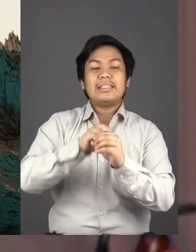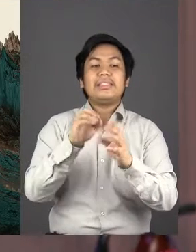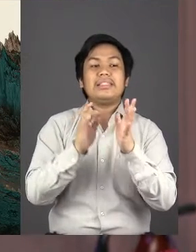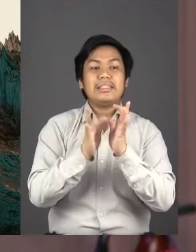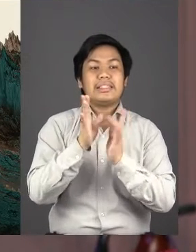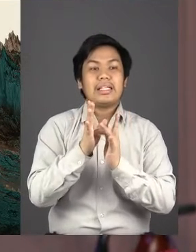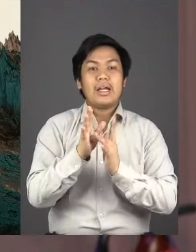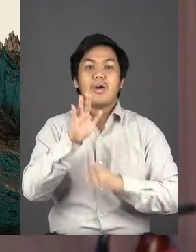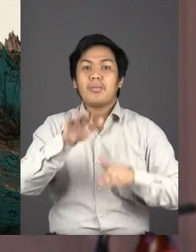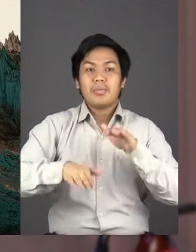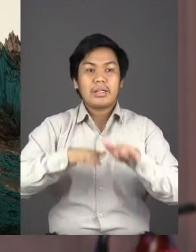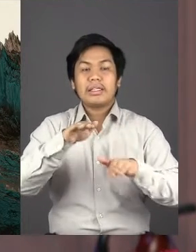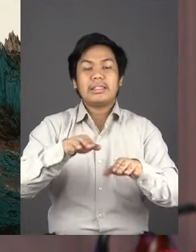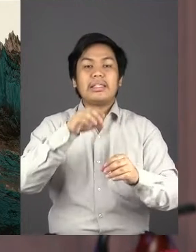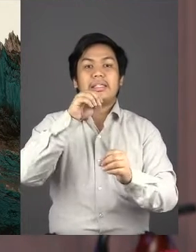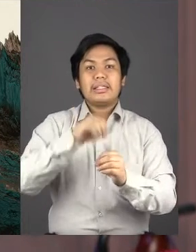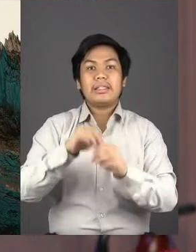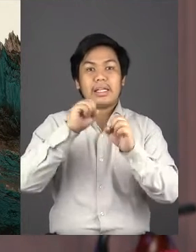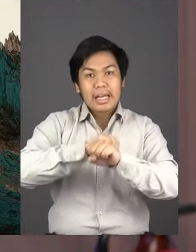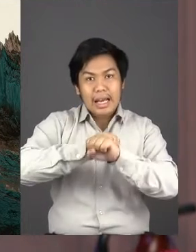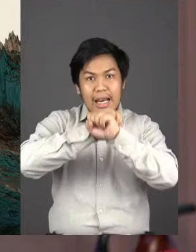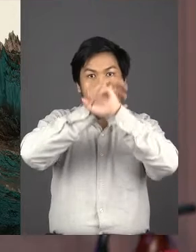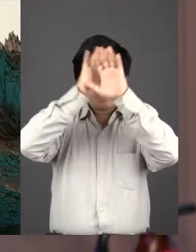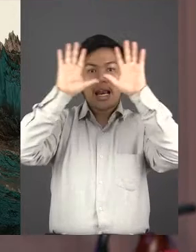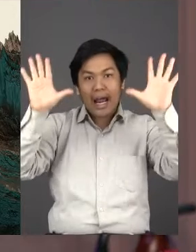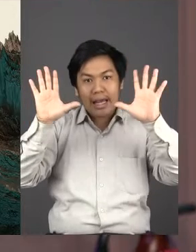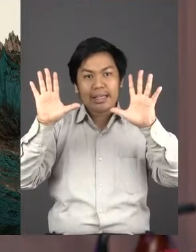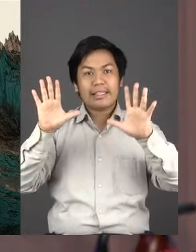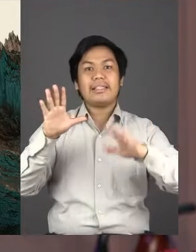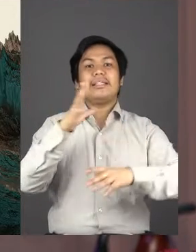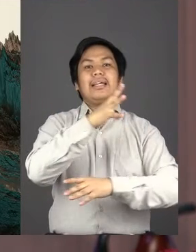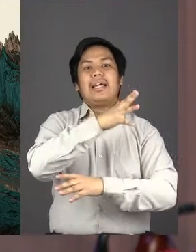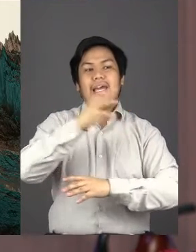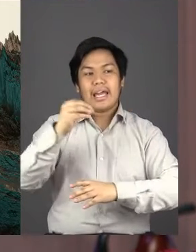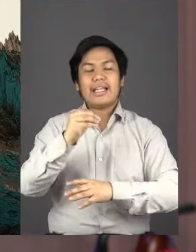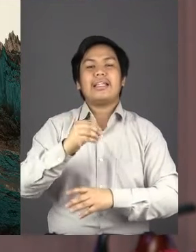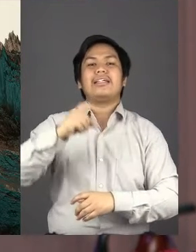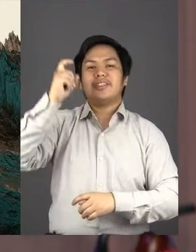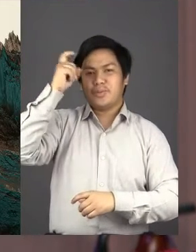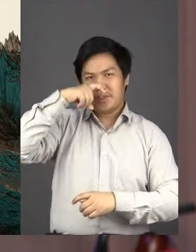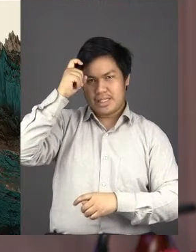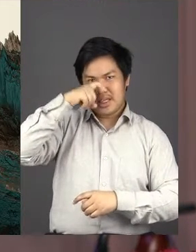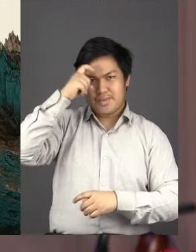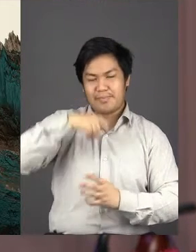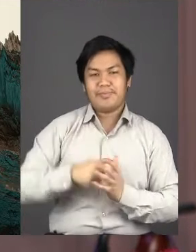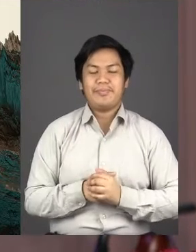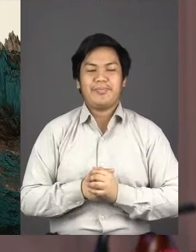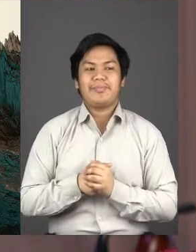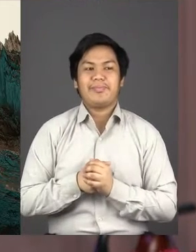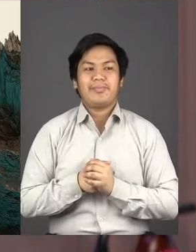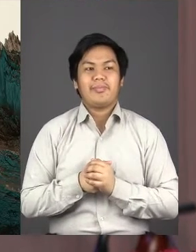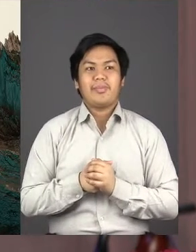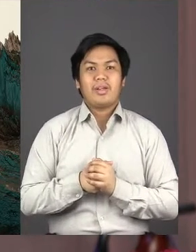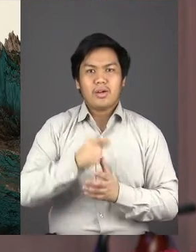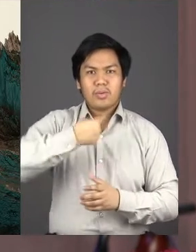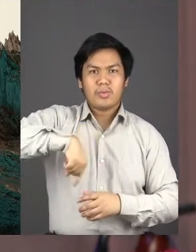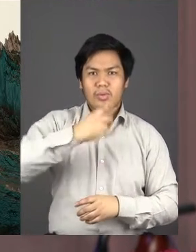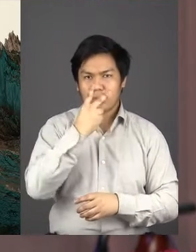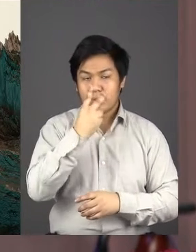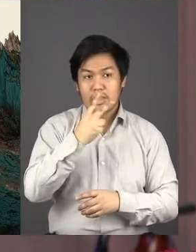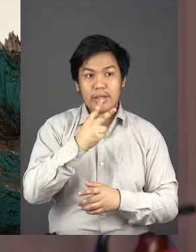Jesus na lumakad sa liwanag at karunungan. Yun po makikita